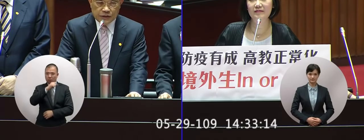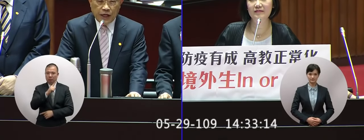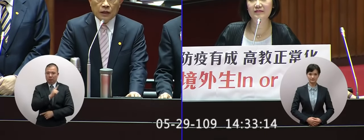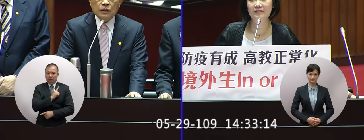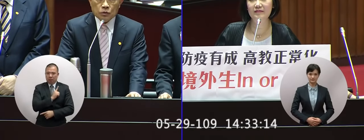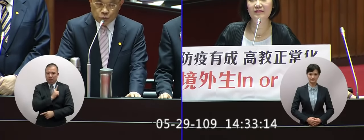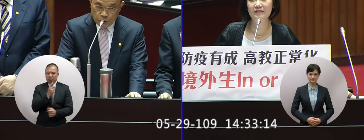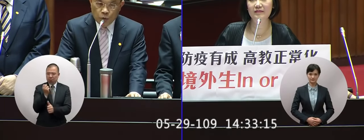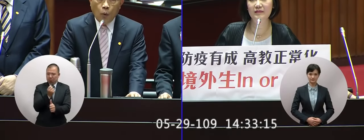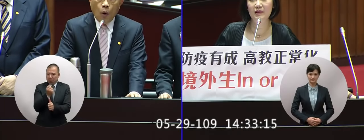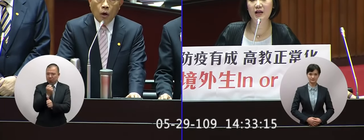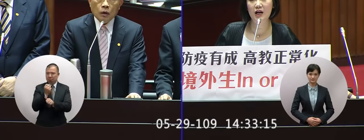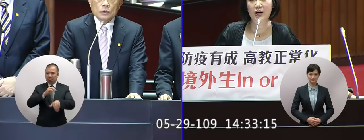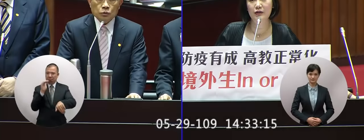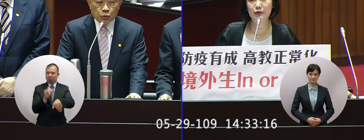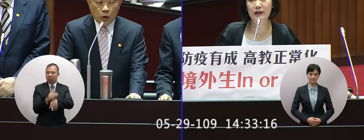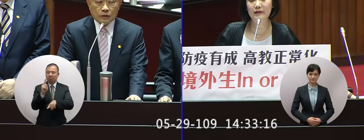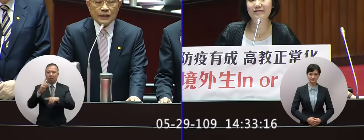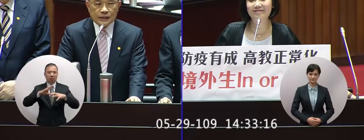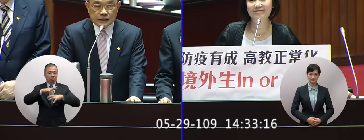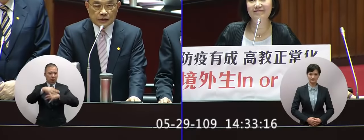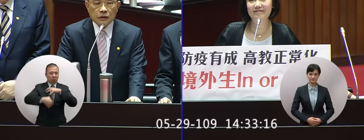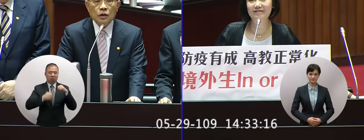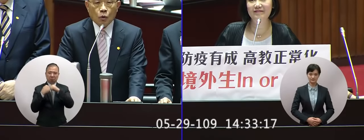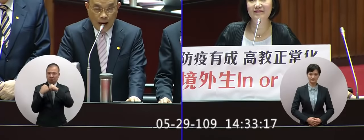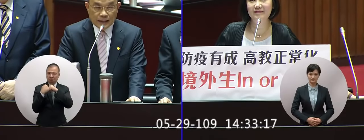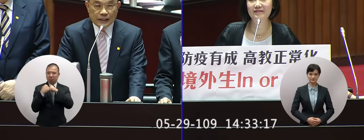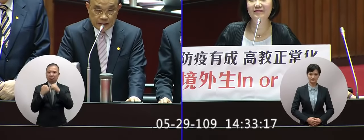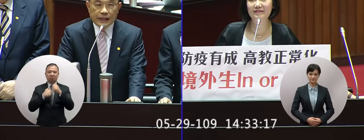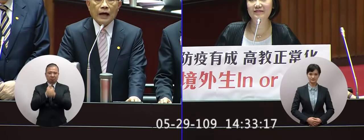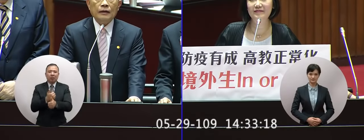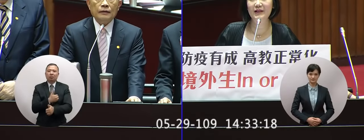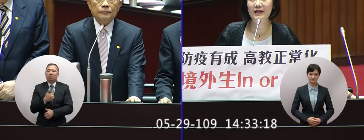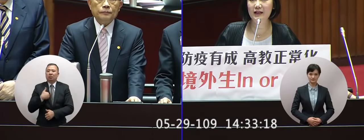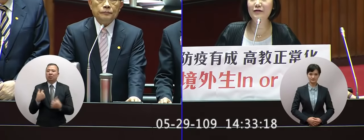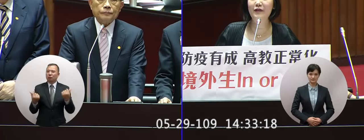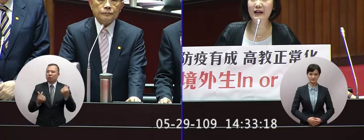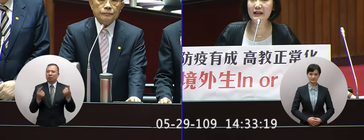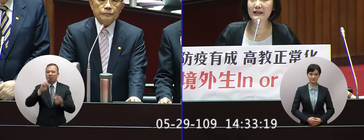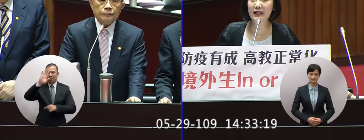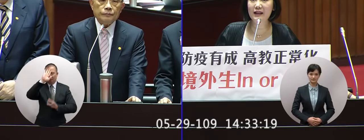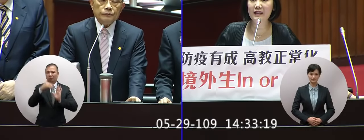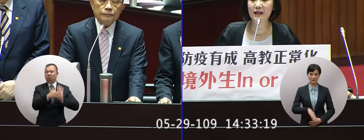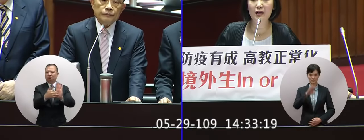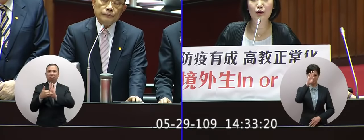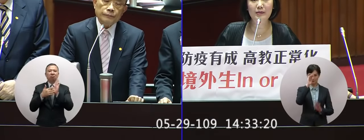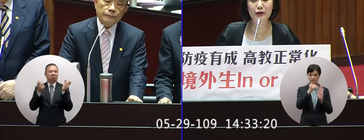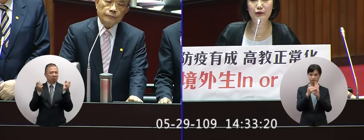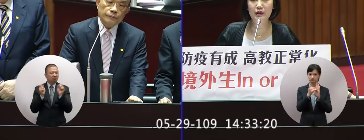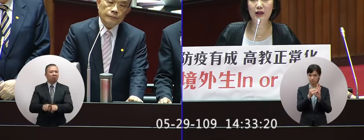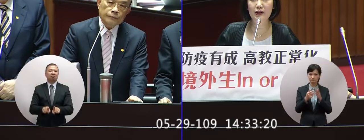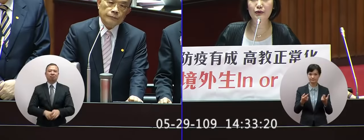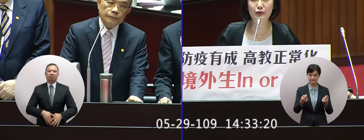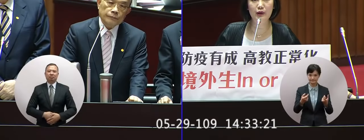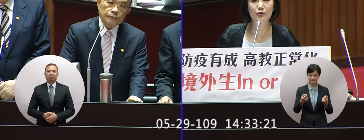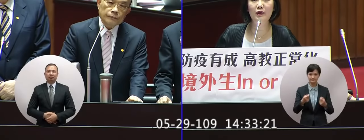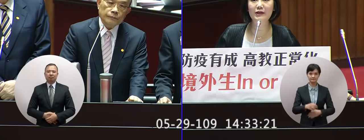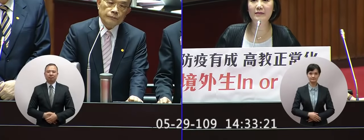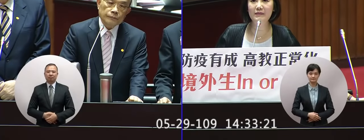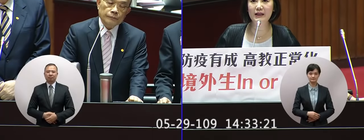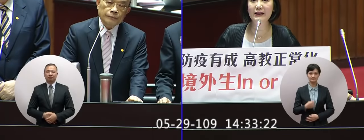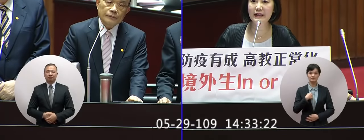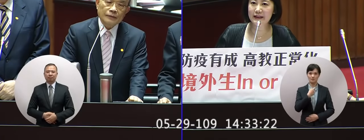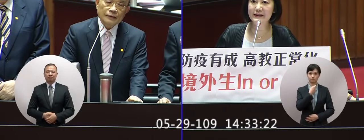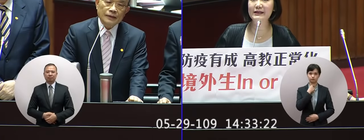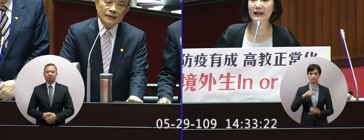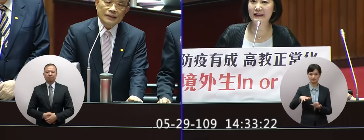在世界存活，如同这一次防疫一样， 跟防疫一样，我们需要全国